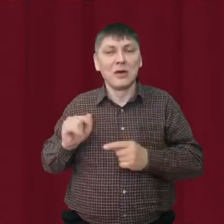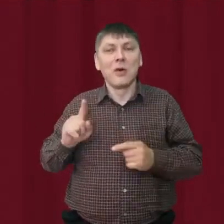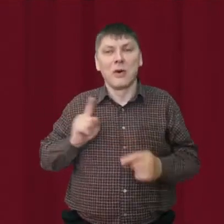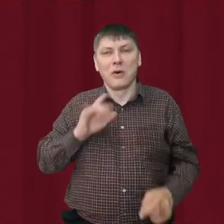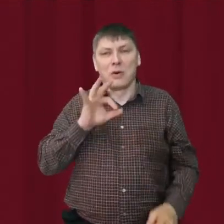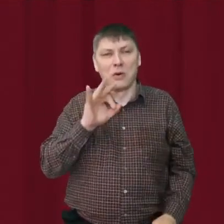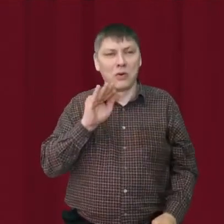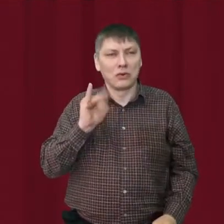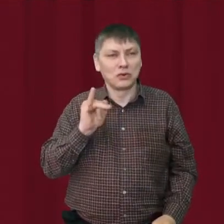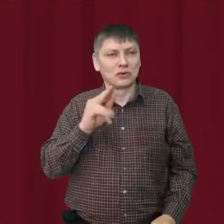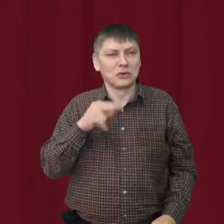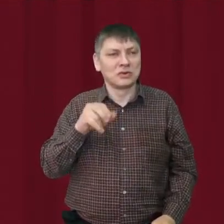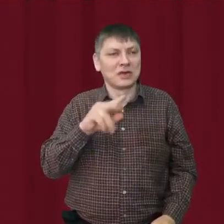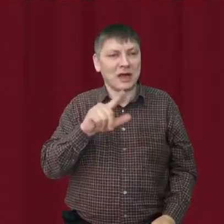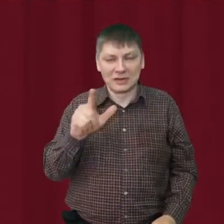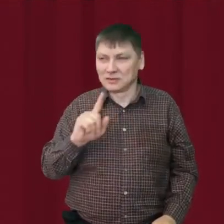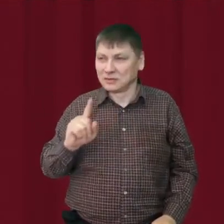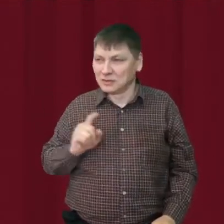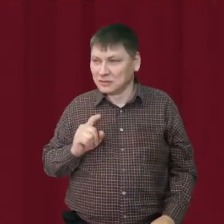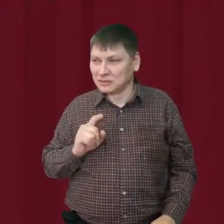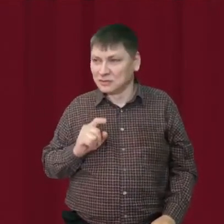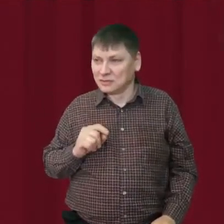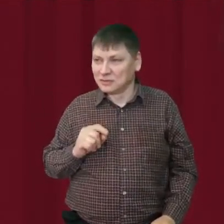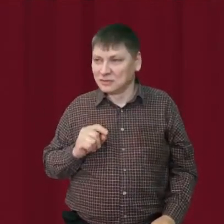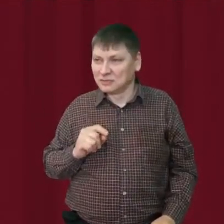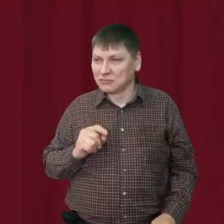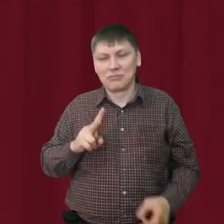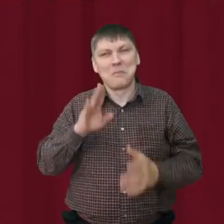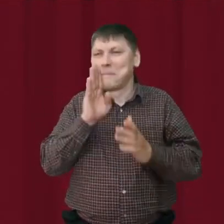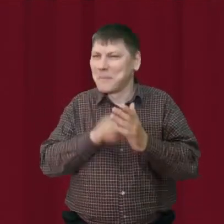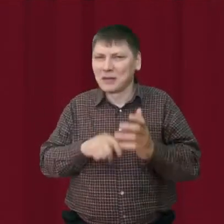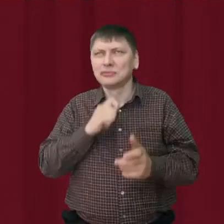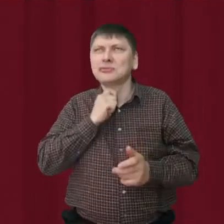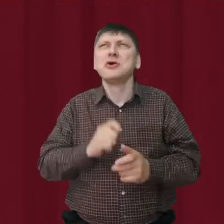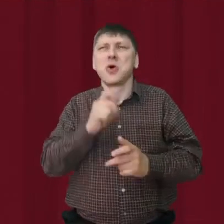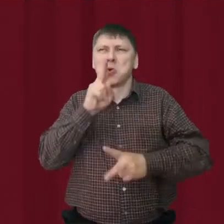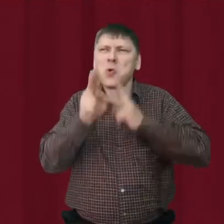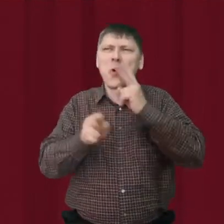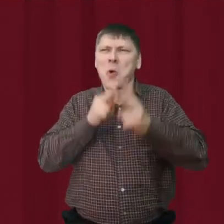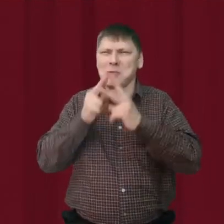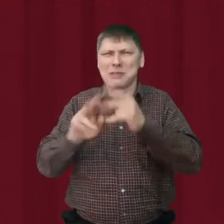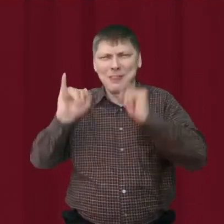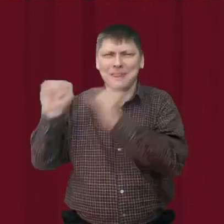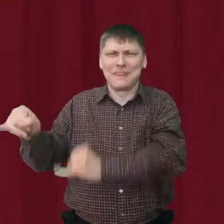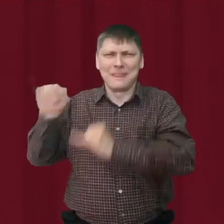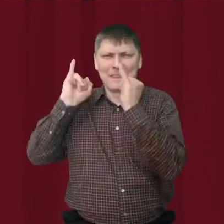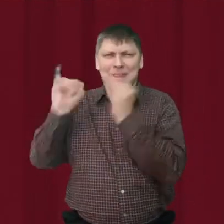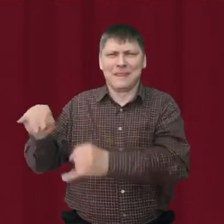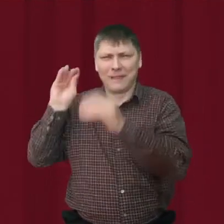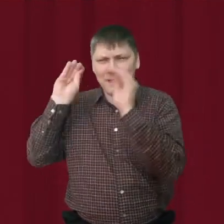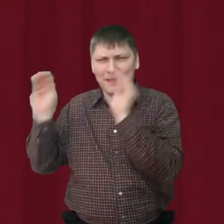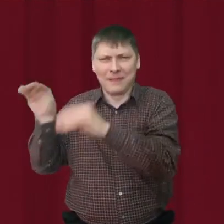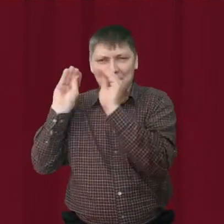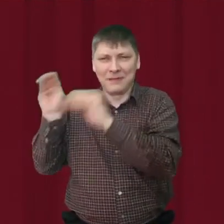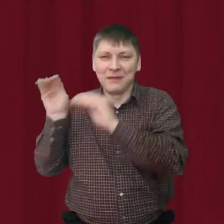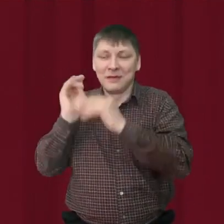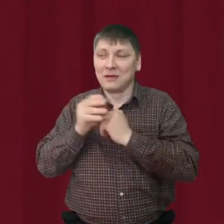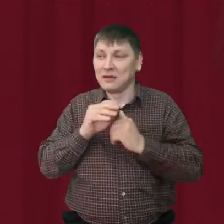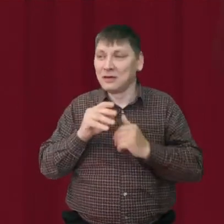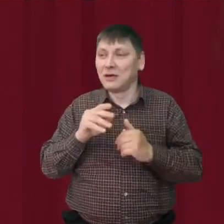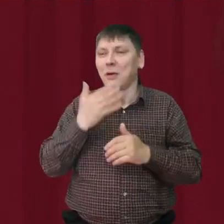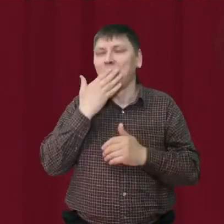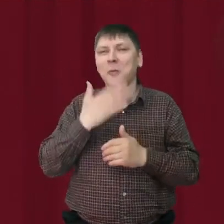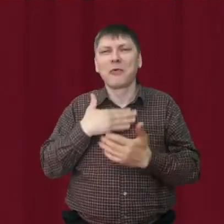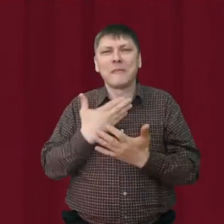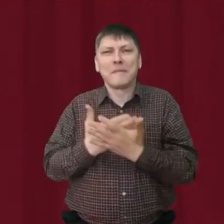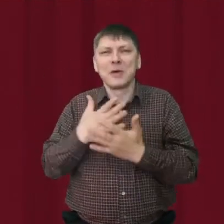этого, не ропща, не возмущаясь, не прекращая. Примером такой долготерпящей